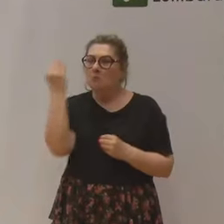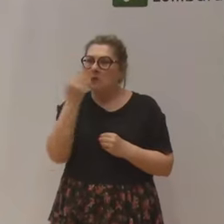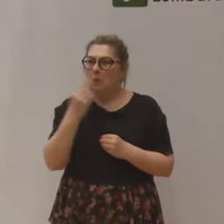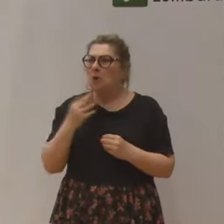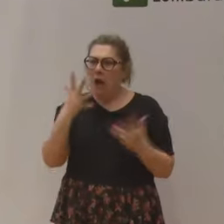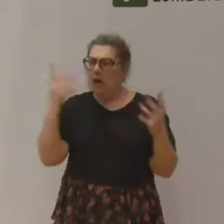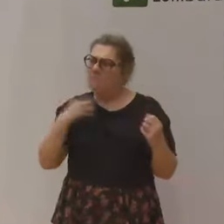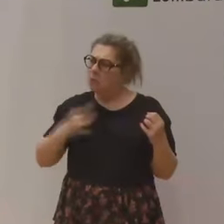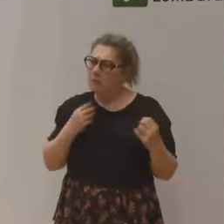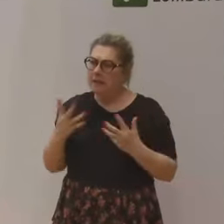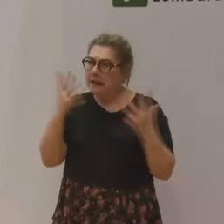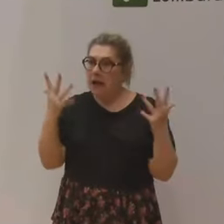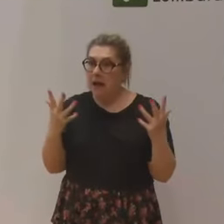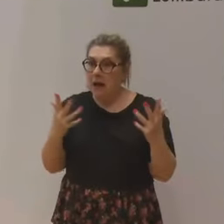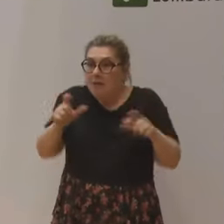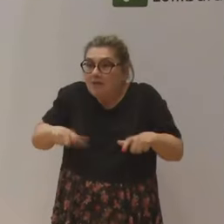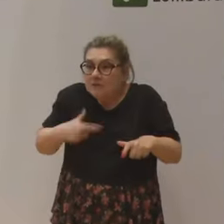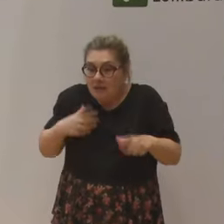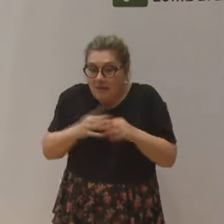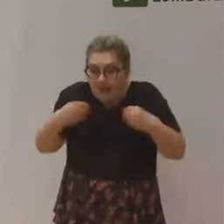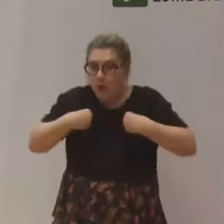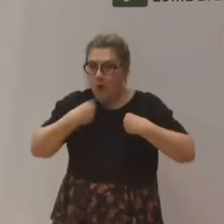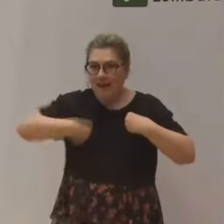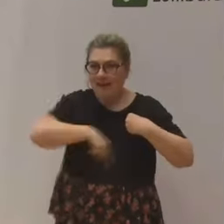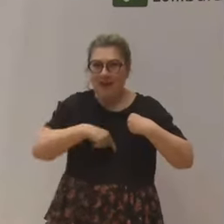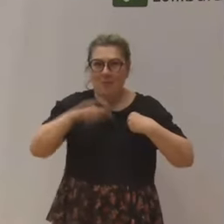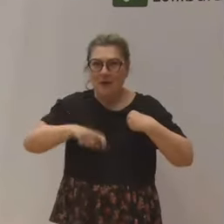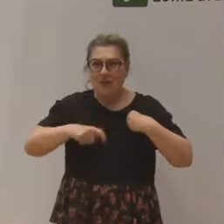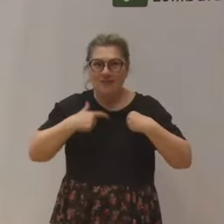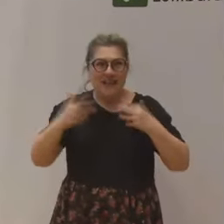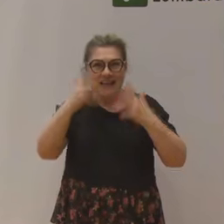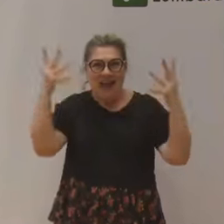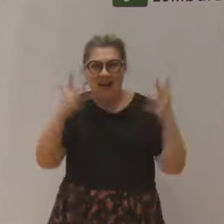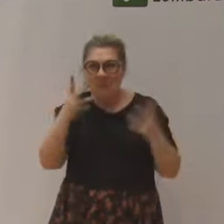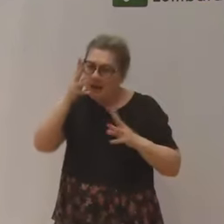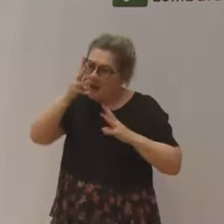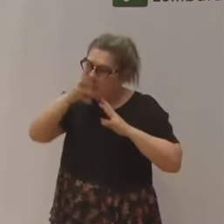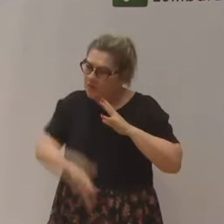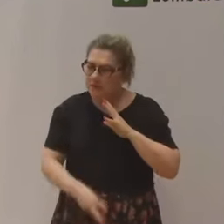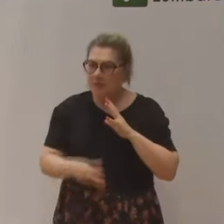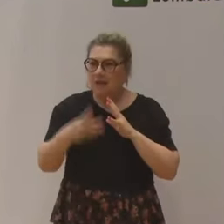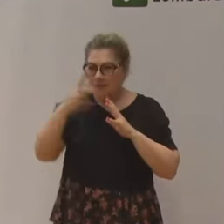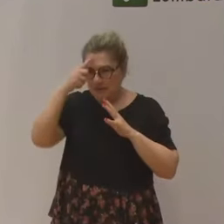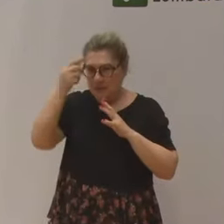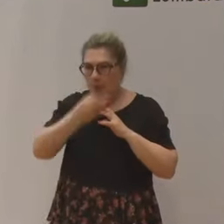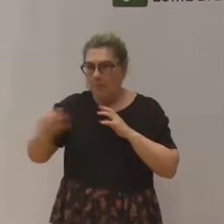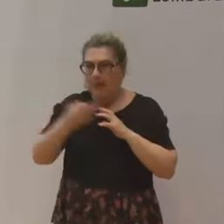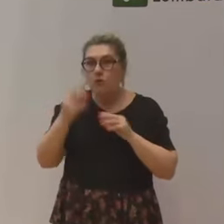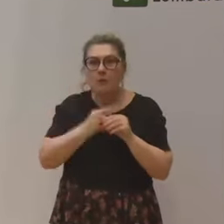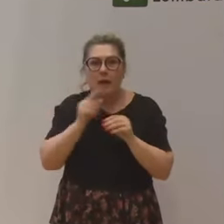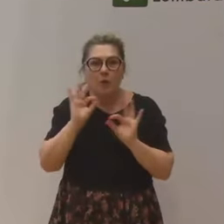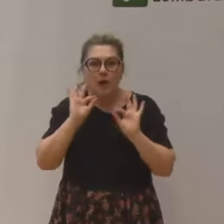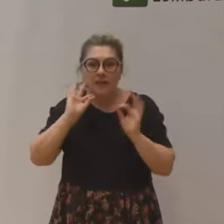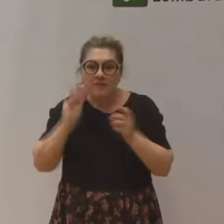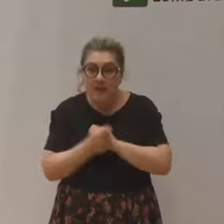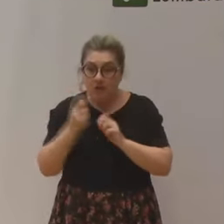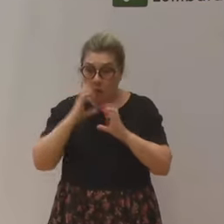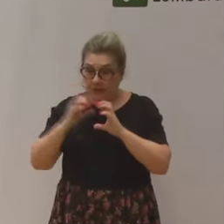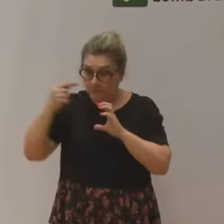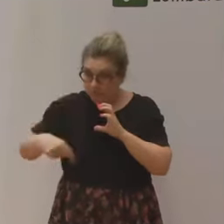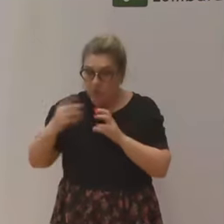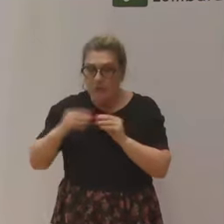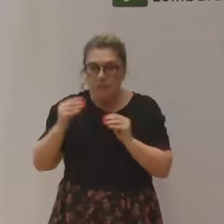chiara, ma per noi è ovvio che è chiara perché abbiamo una conoscenza specifica dell'argomento. Dobbiamo invece arrivare a interessare